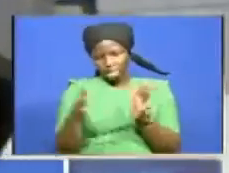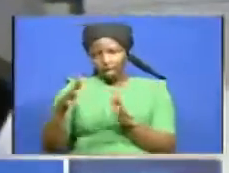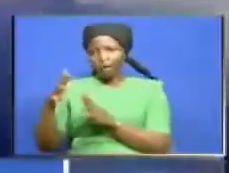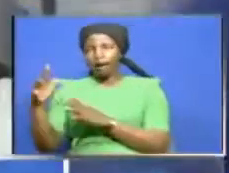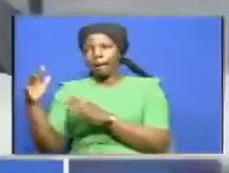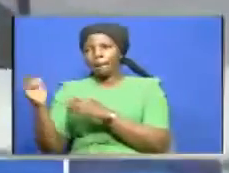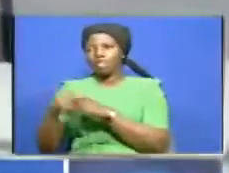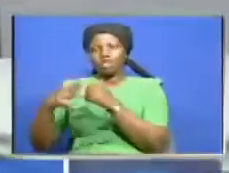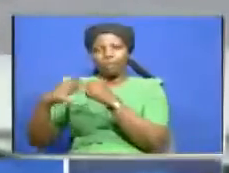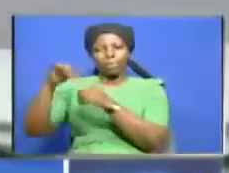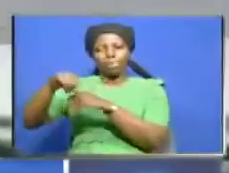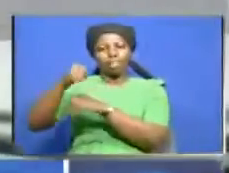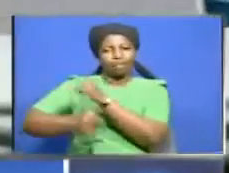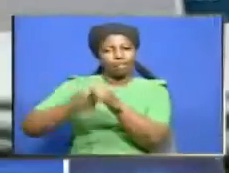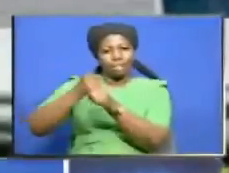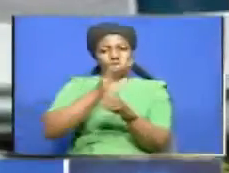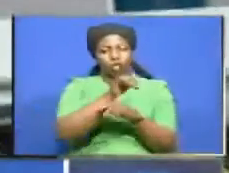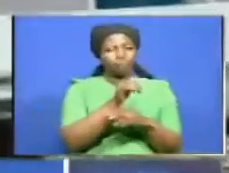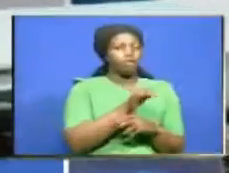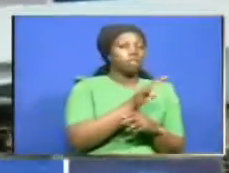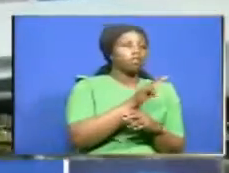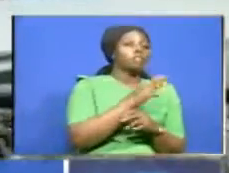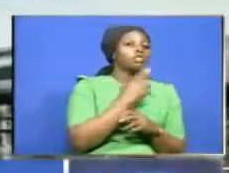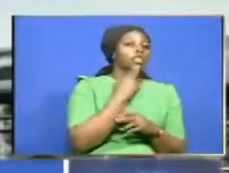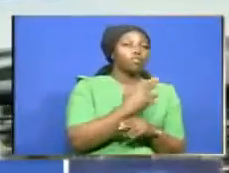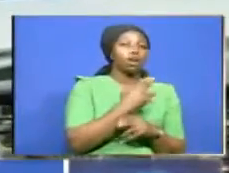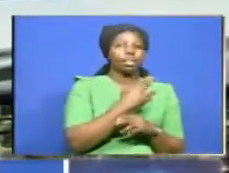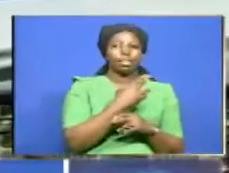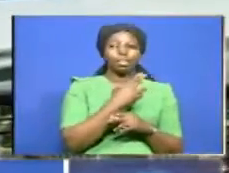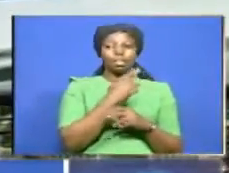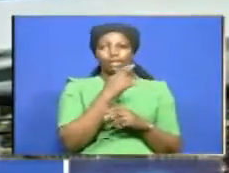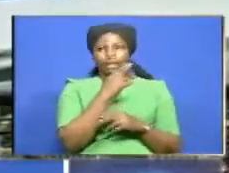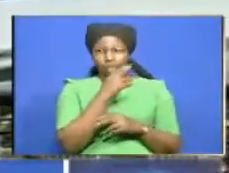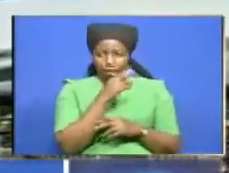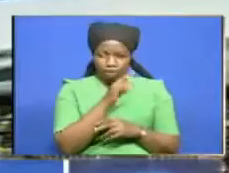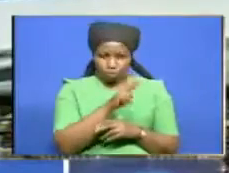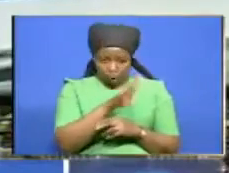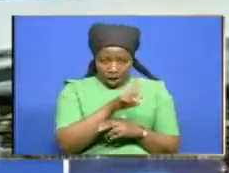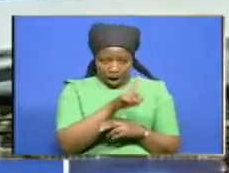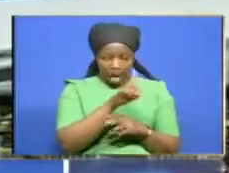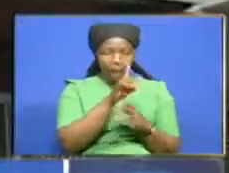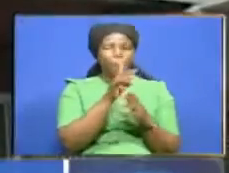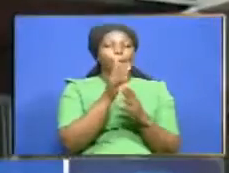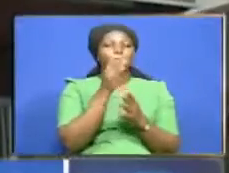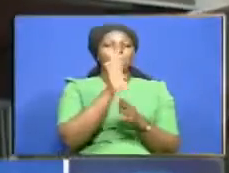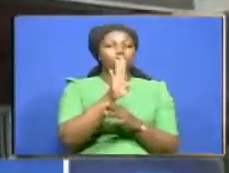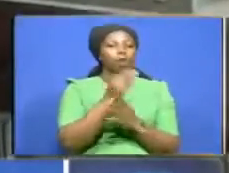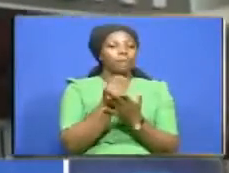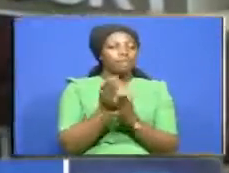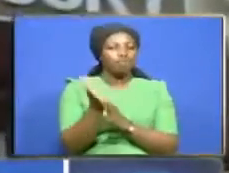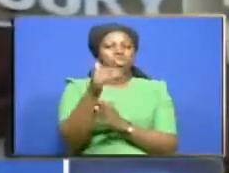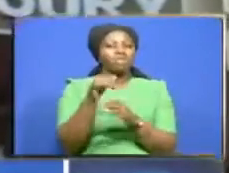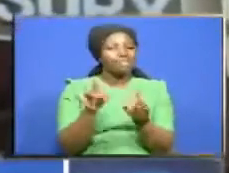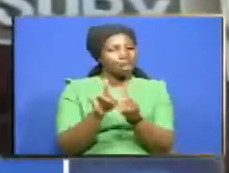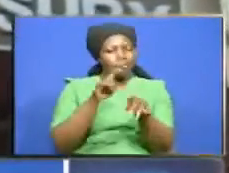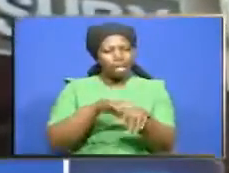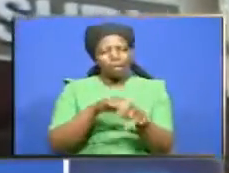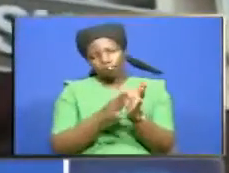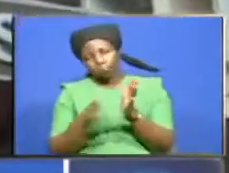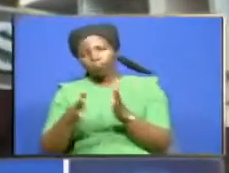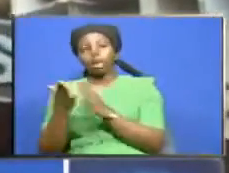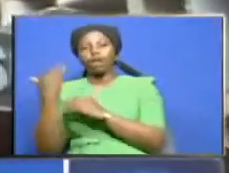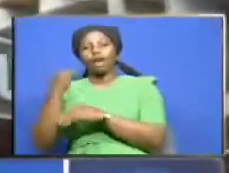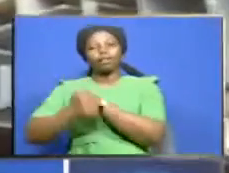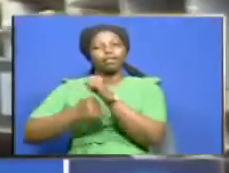mwaka huu, kutoka shilingi bilioni 421 zilizokusanywa katika kipindi hicho mwaka jana. Wizara ya Fedha